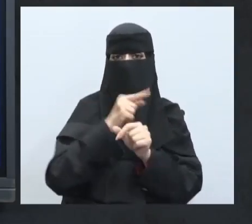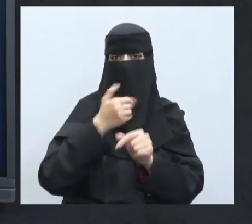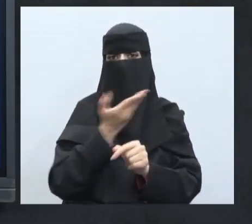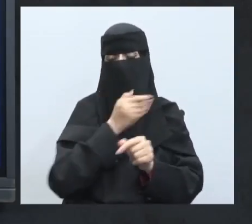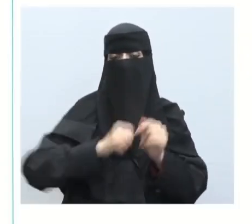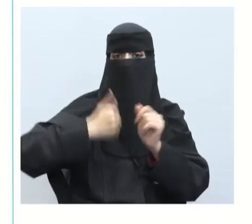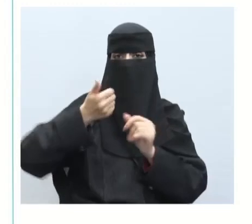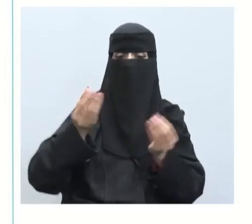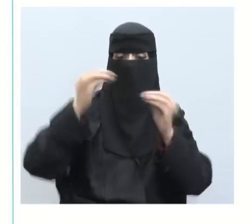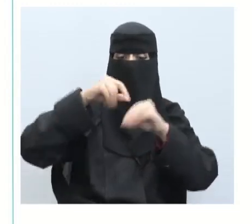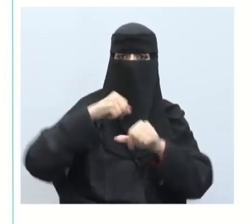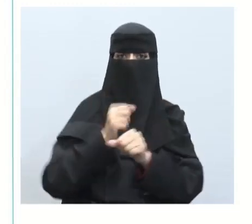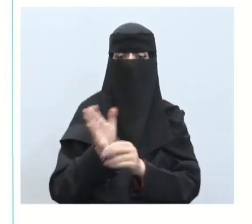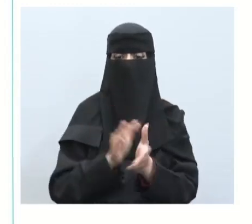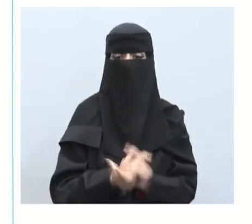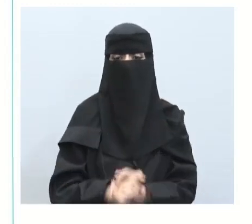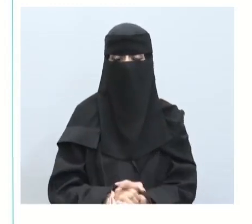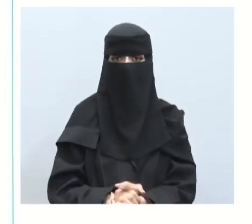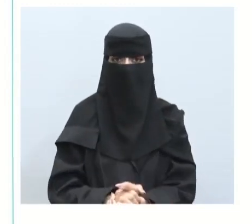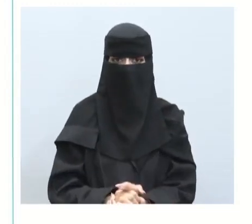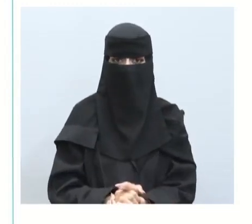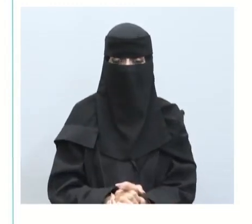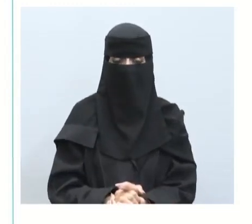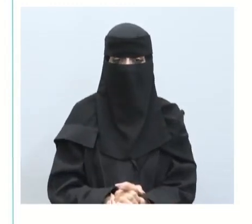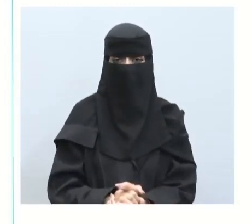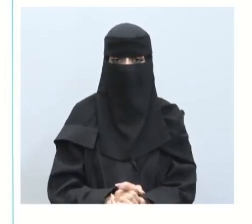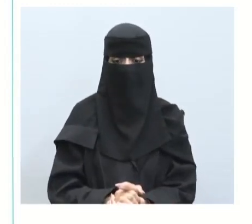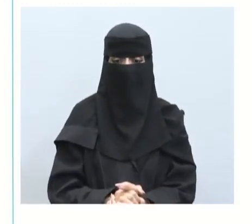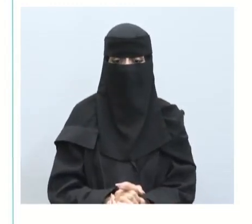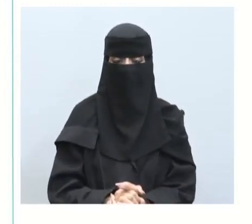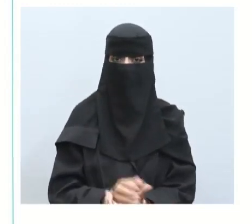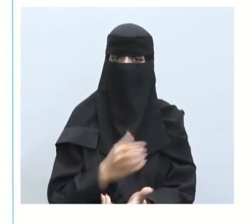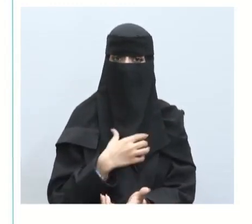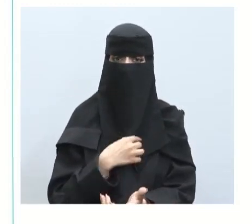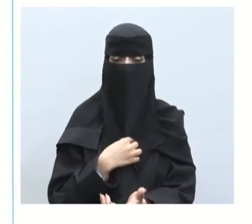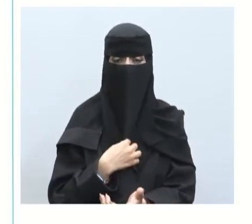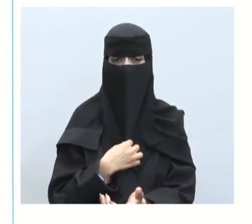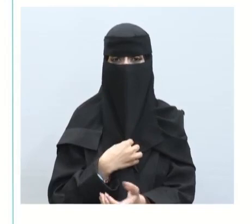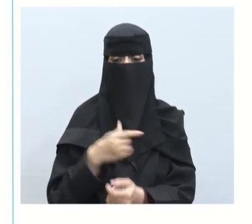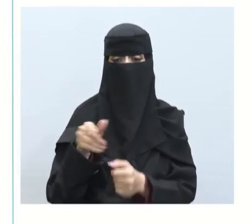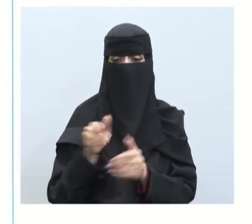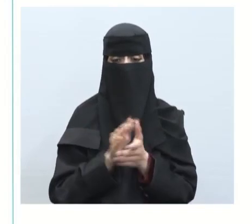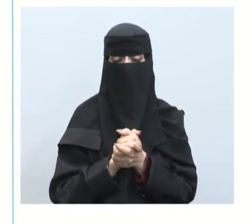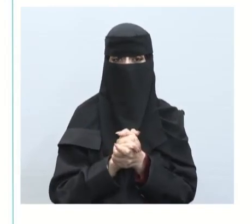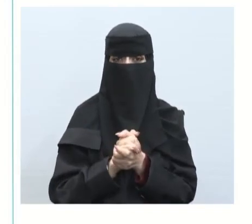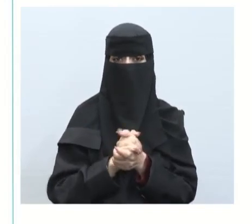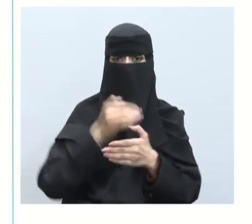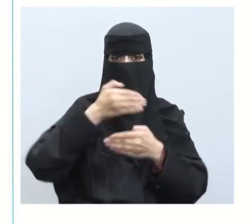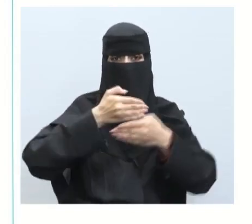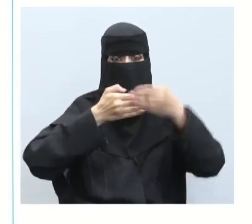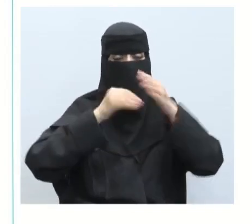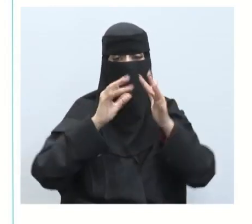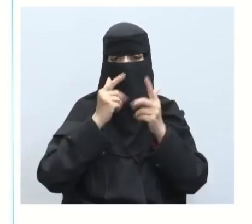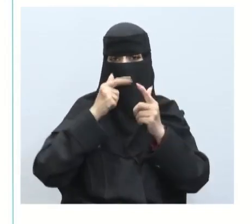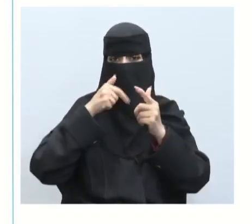انتاجيه واهداف المنظمه بناه العلاقات ايضا المدراء يبنون